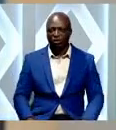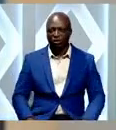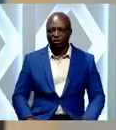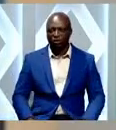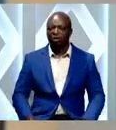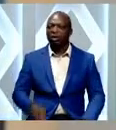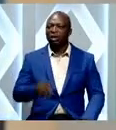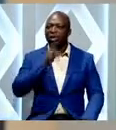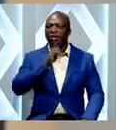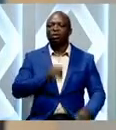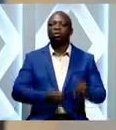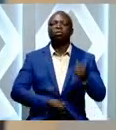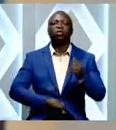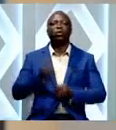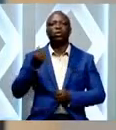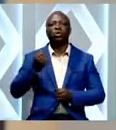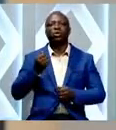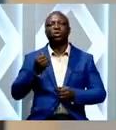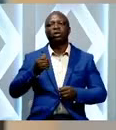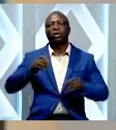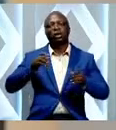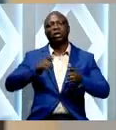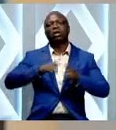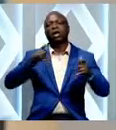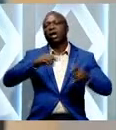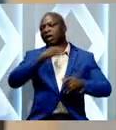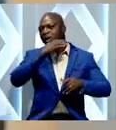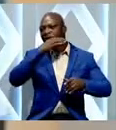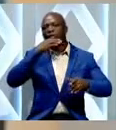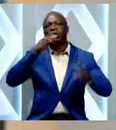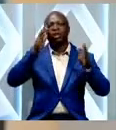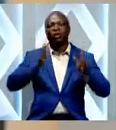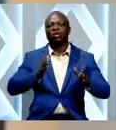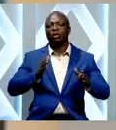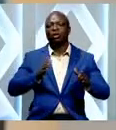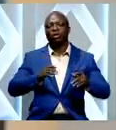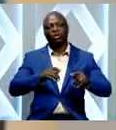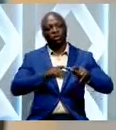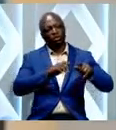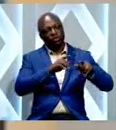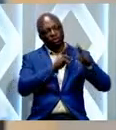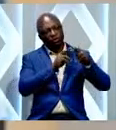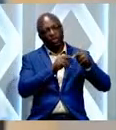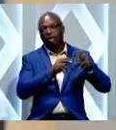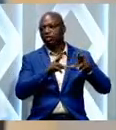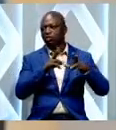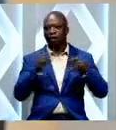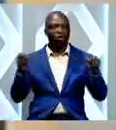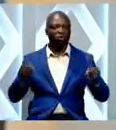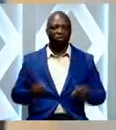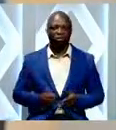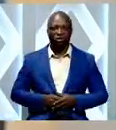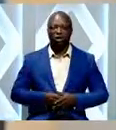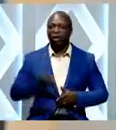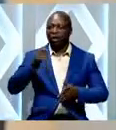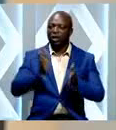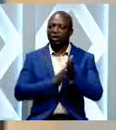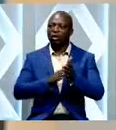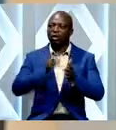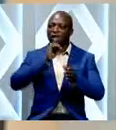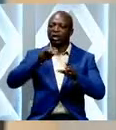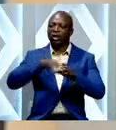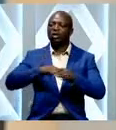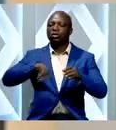être le plus grand cultivateur du coin. Non, l'école aidant, nous